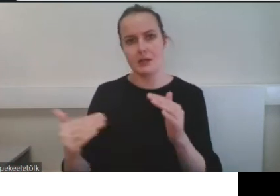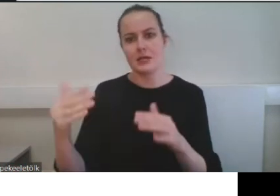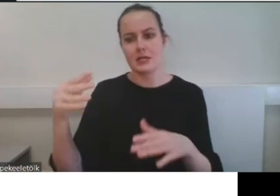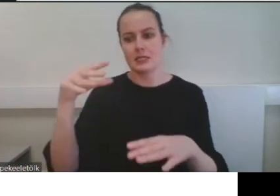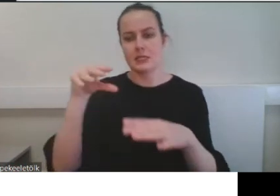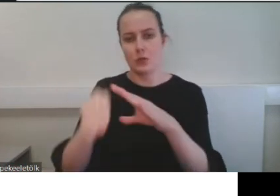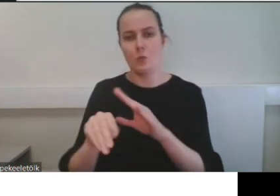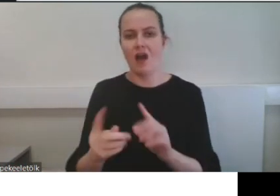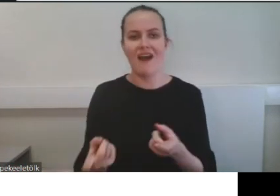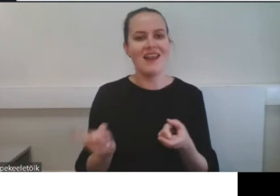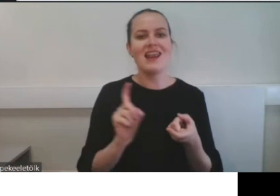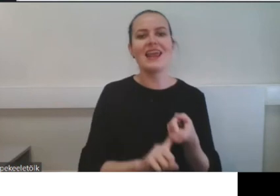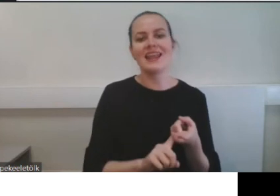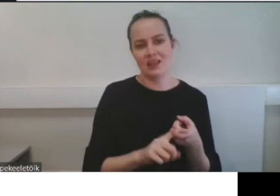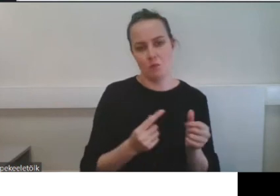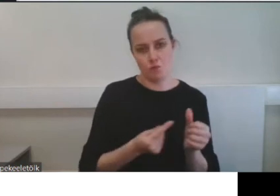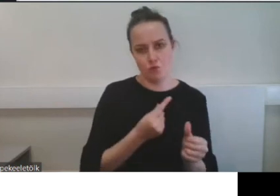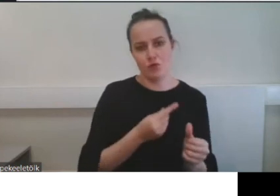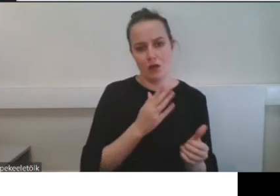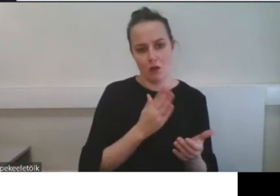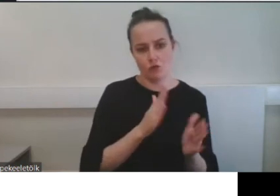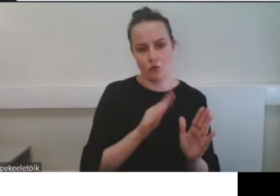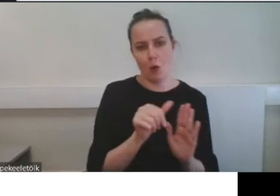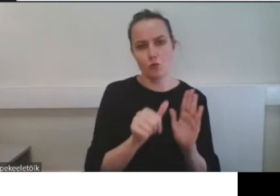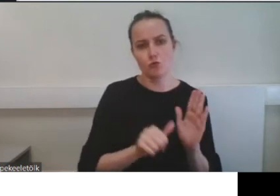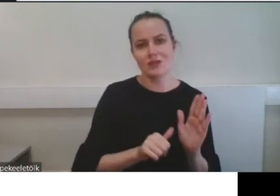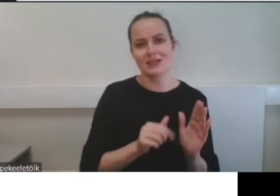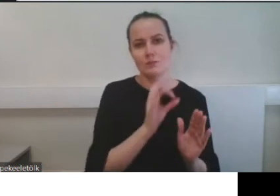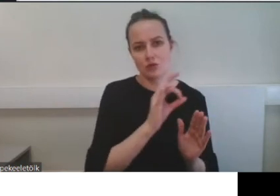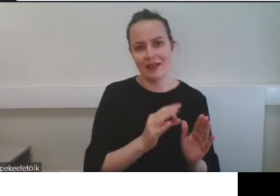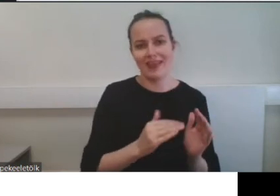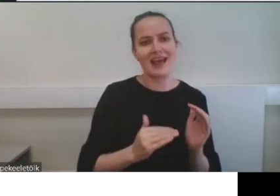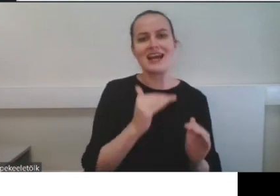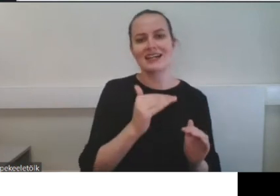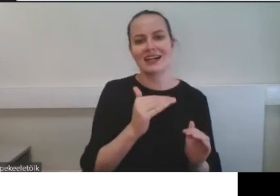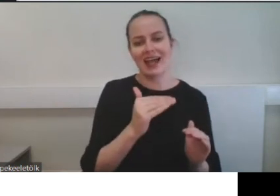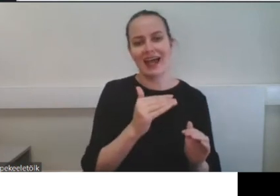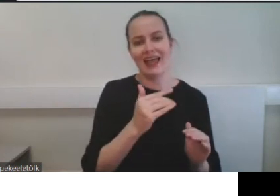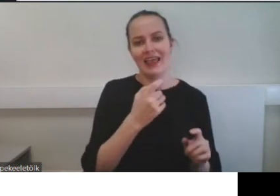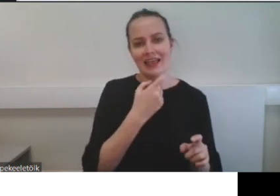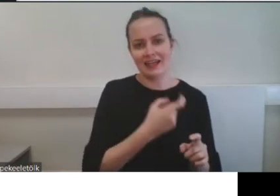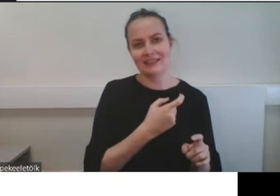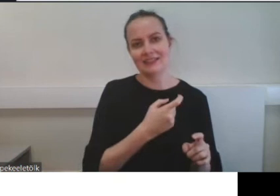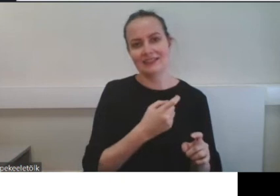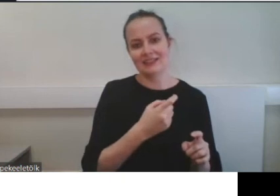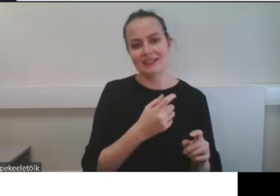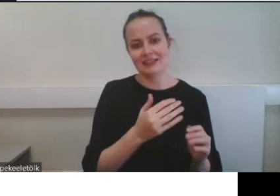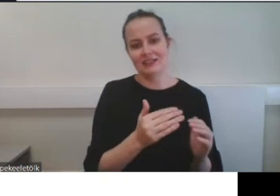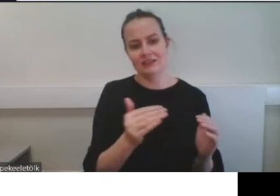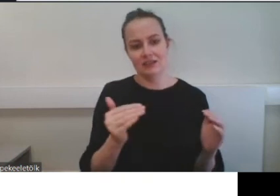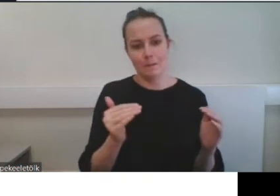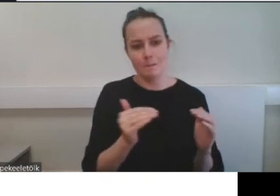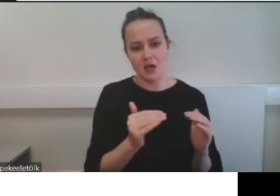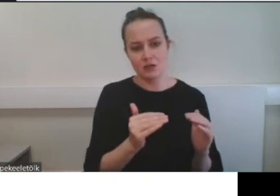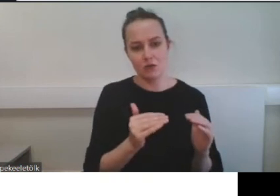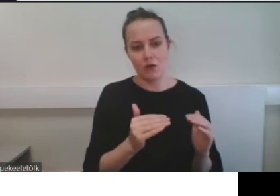elavad ja viimase 30 päeva jooksul tõsiseid tegevuspiiranguid kogenud inimesed, kes